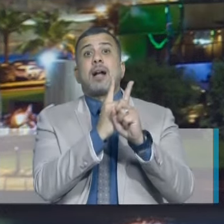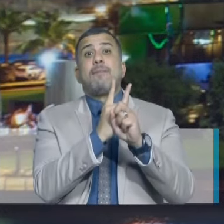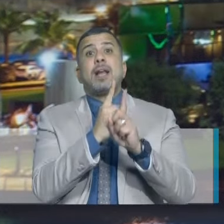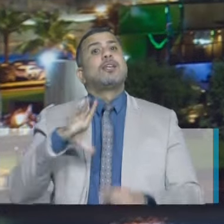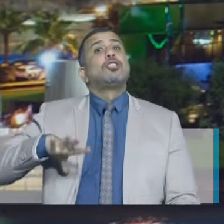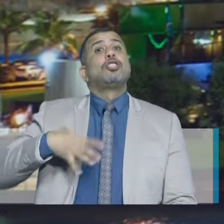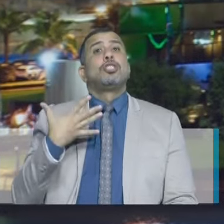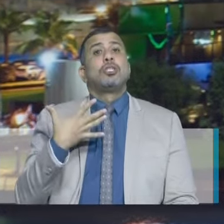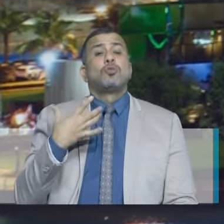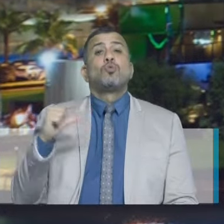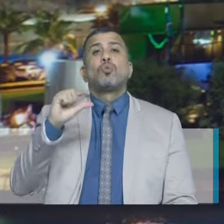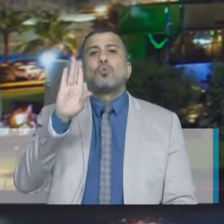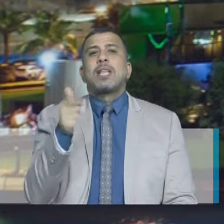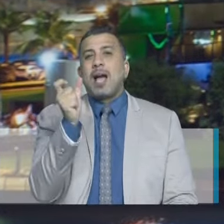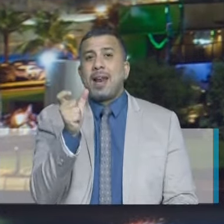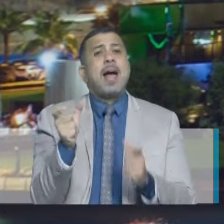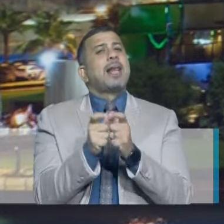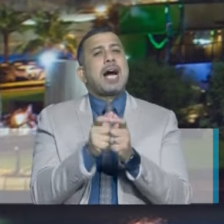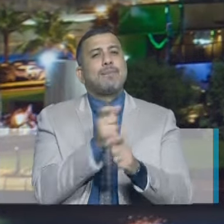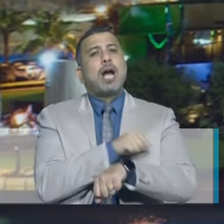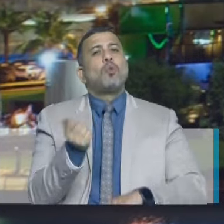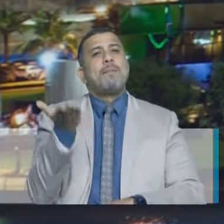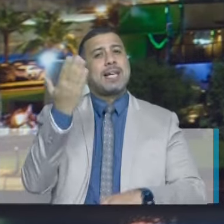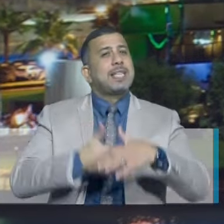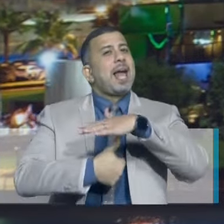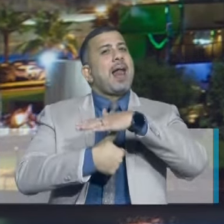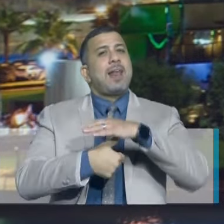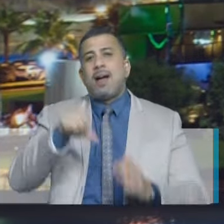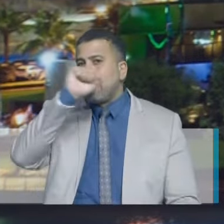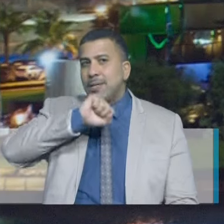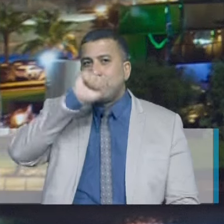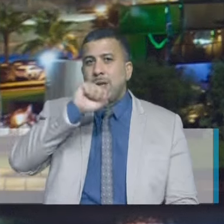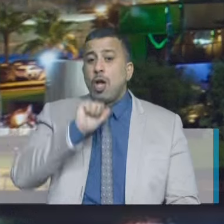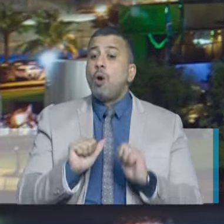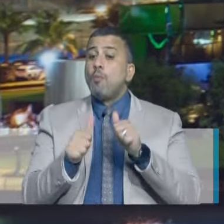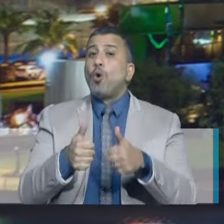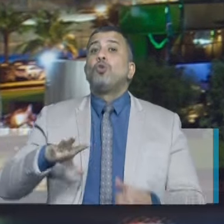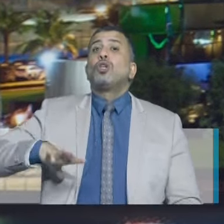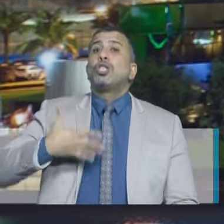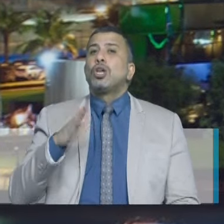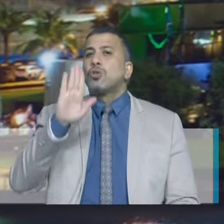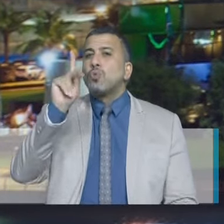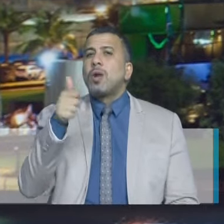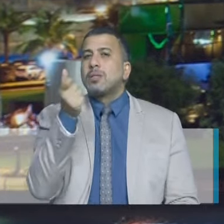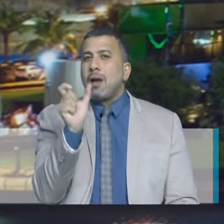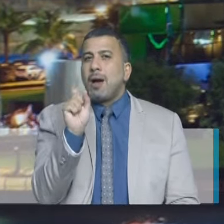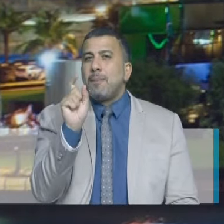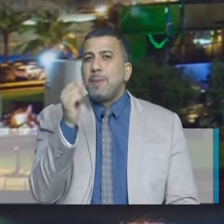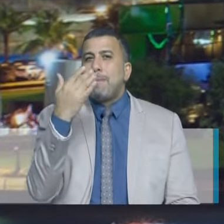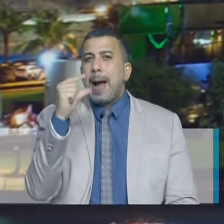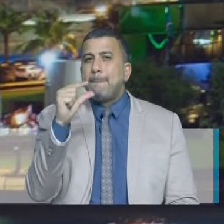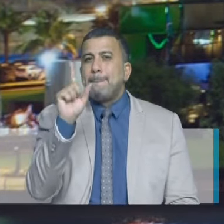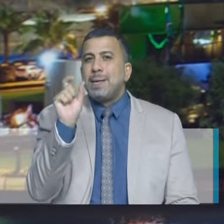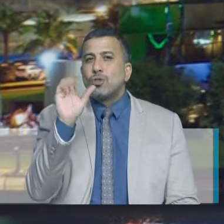استقبل صاحب السمو الشيخ الدكتور سلطان بن محمد القاسمي عضو المجلس الاعلى حاكم الشارقه بحضور سمو الشيخ سلطان